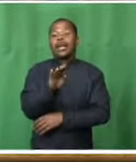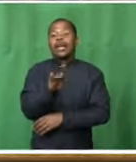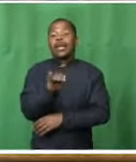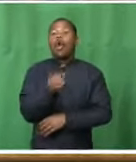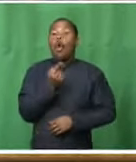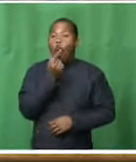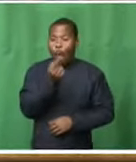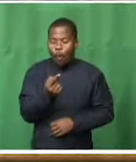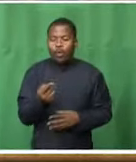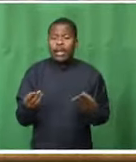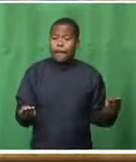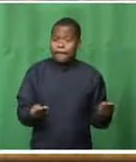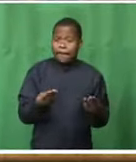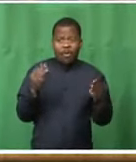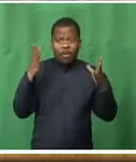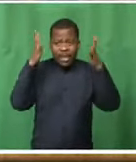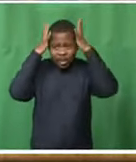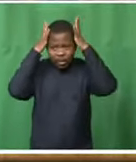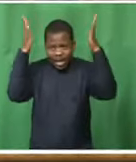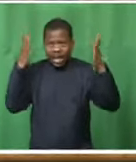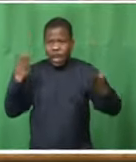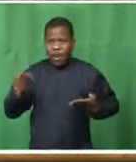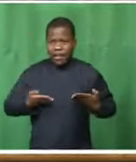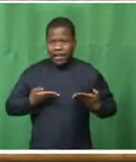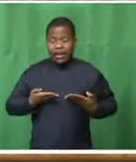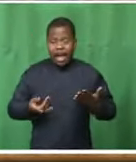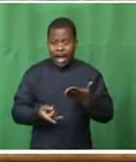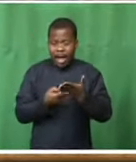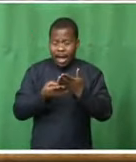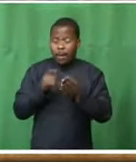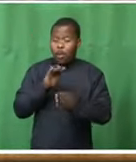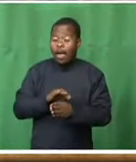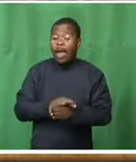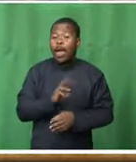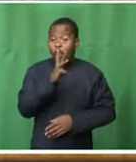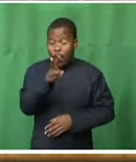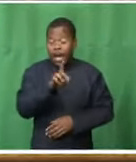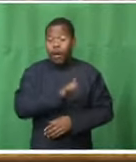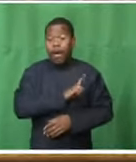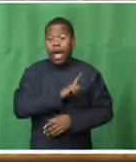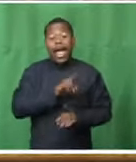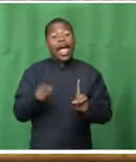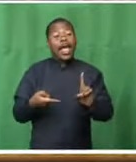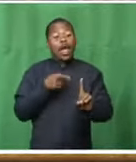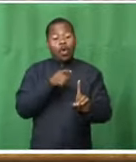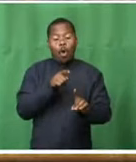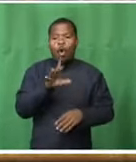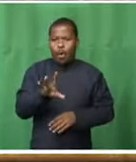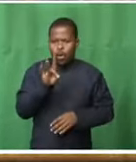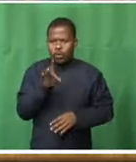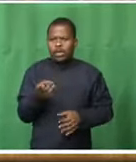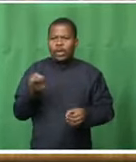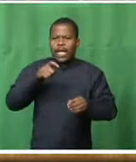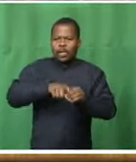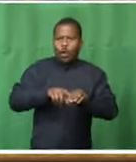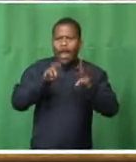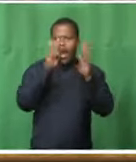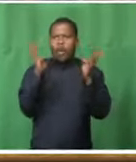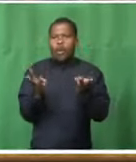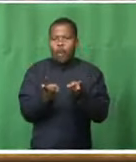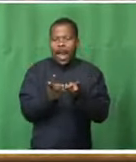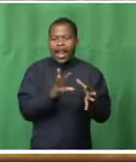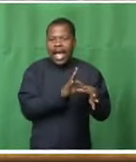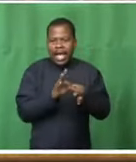njengoba esekakhethwe wabalisekela lamengameli wenhlangano yabosomabhizinisi labancane emhlabeni iWorld Association of